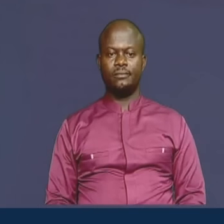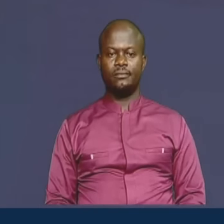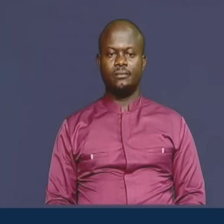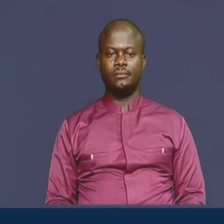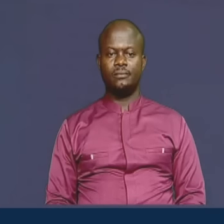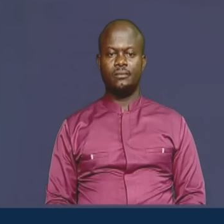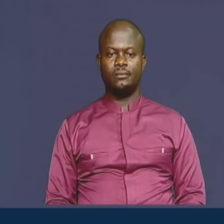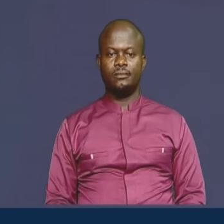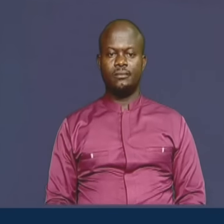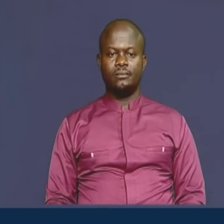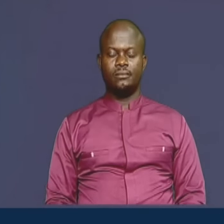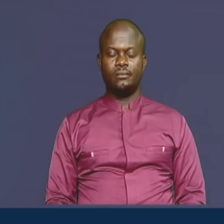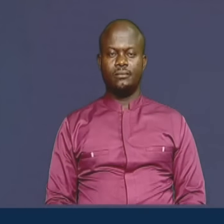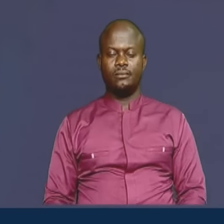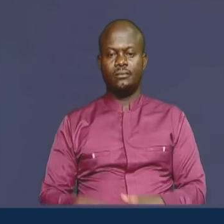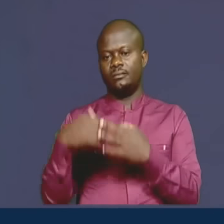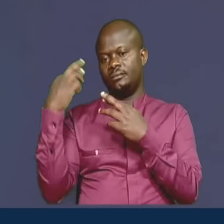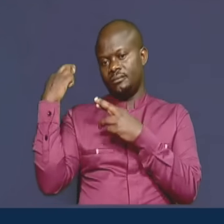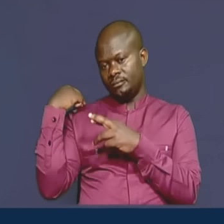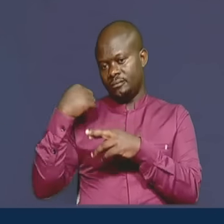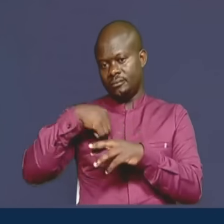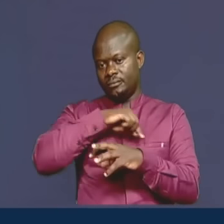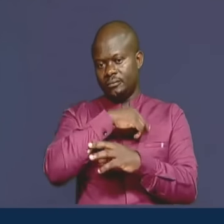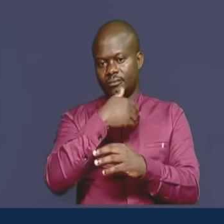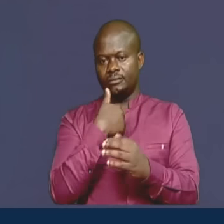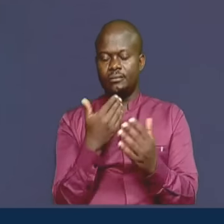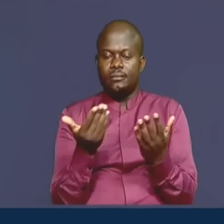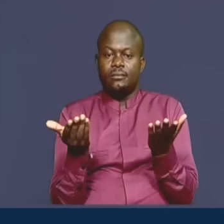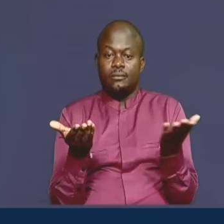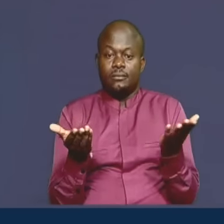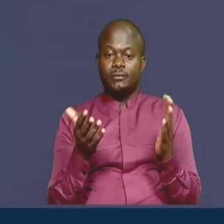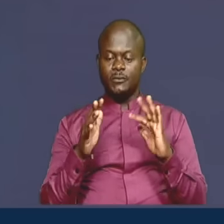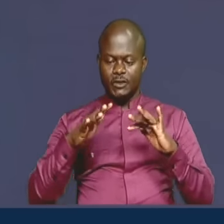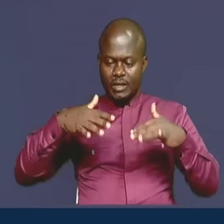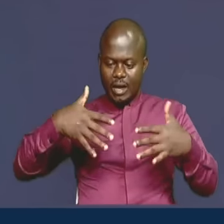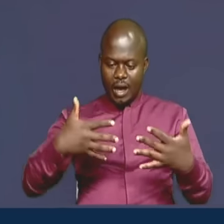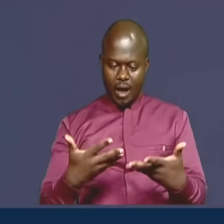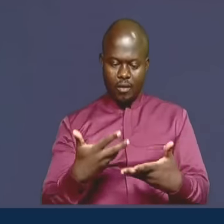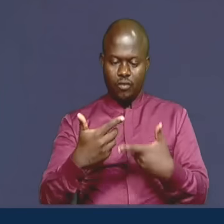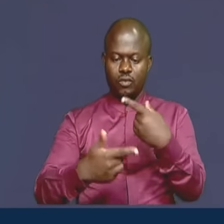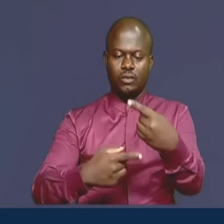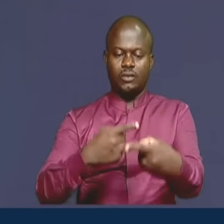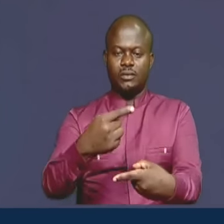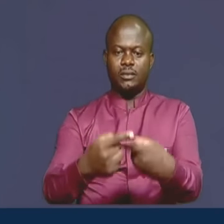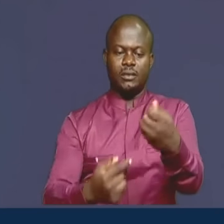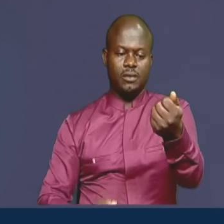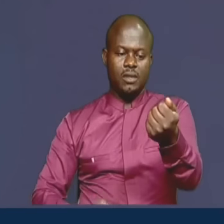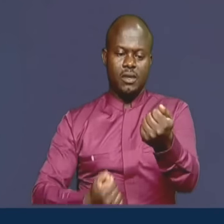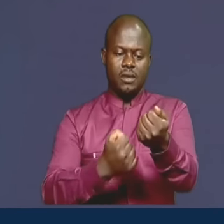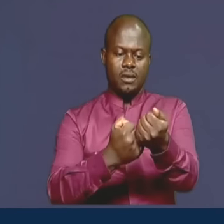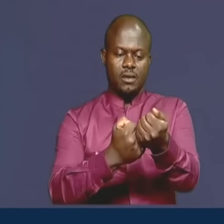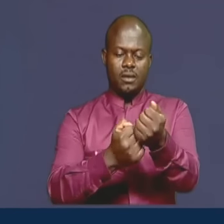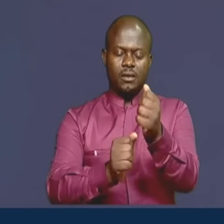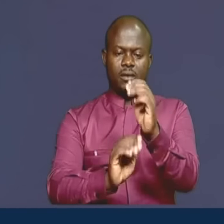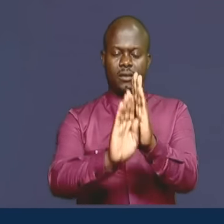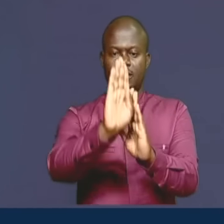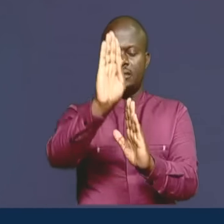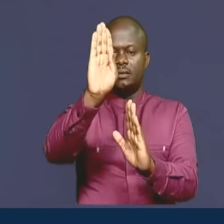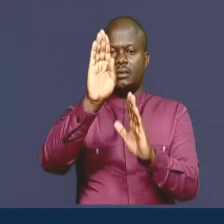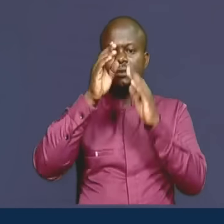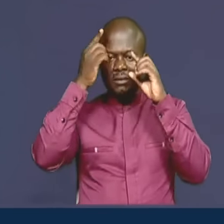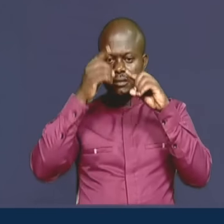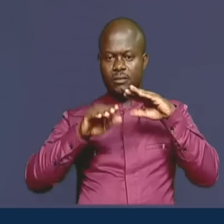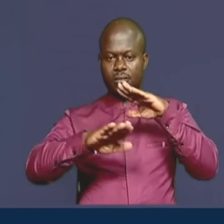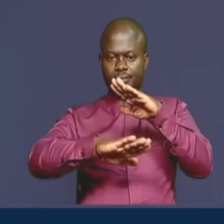us. Umukoro dusigaranye n'uyu. Ni gute twakomeza gushyigikira iterambere ry'uburezi bw'ibanze? Ese